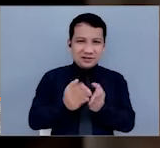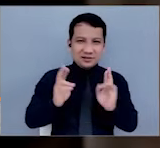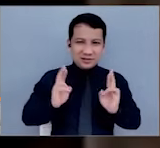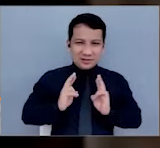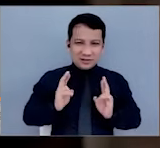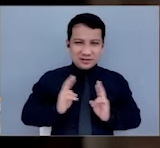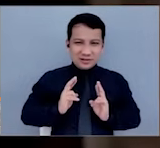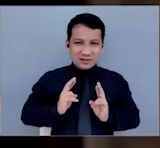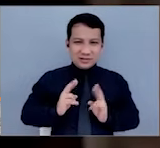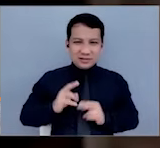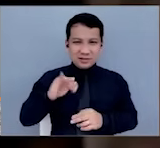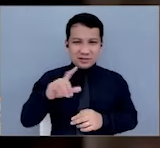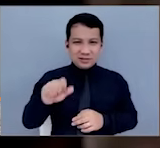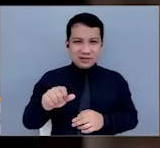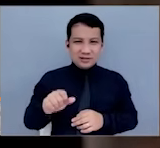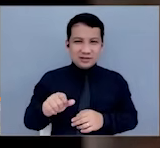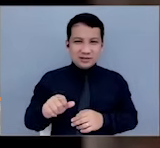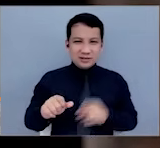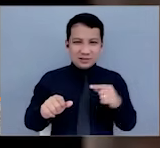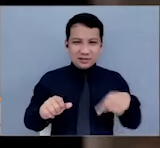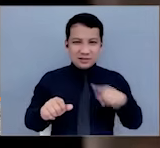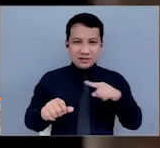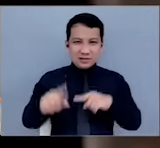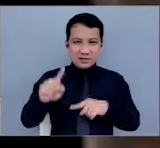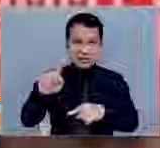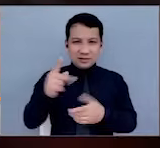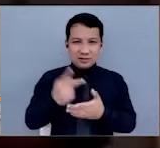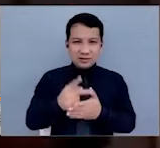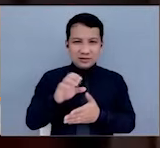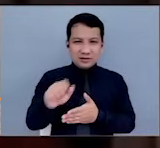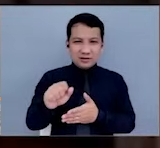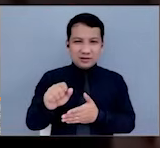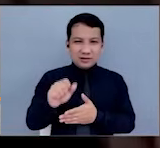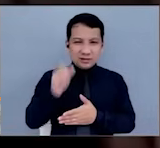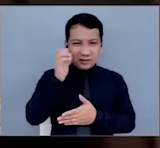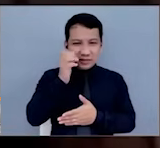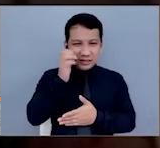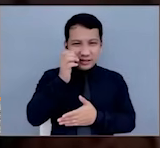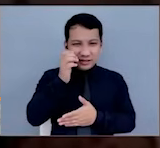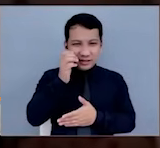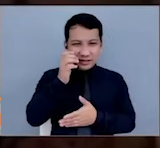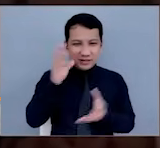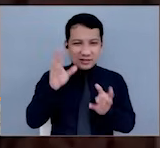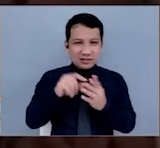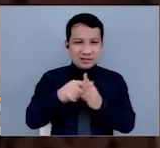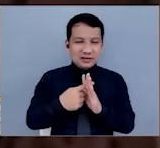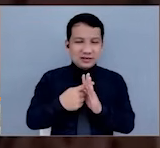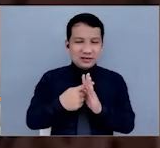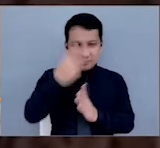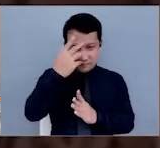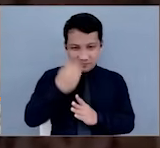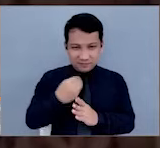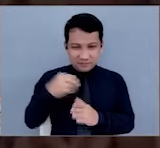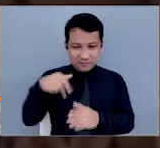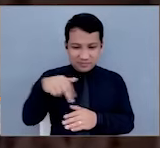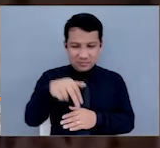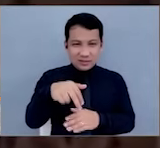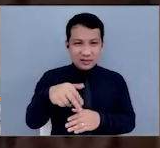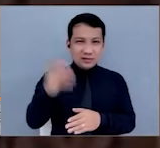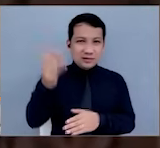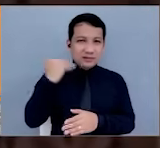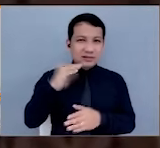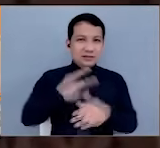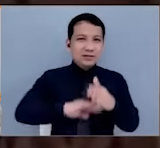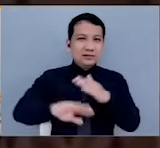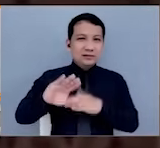mesa at halos isang kabang gummy candies. Nag-umpisa raw sa sleepwalking si Kelly nung isilang niya ang